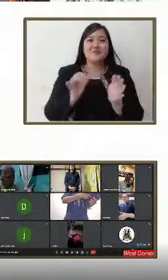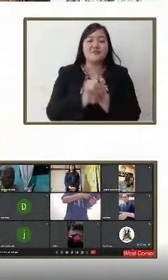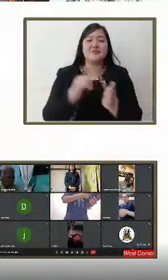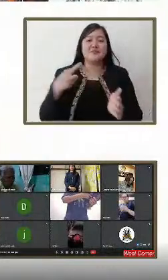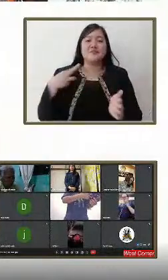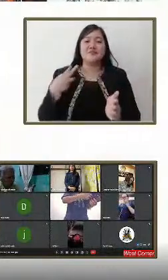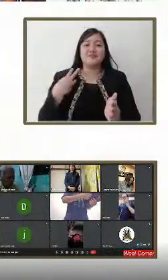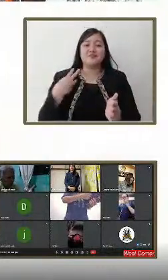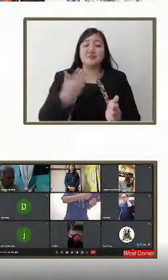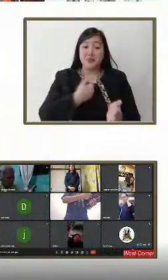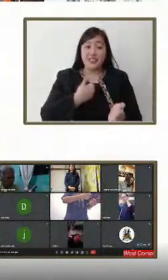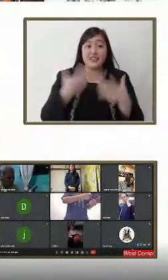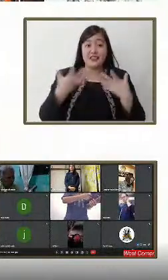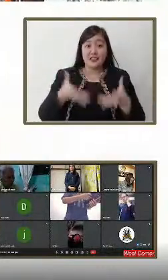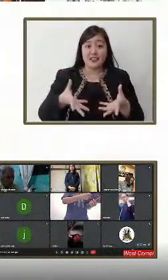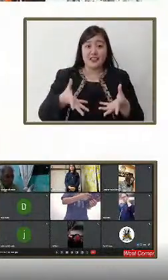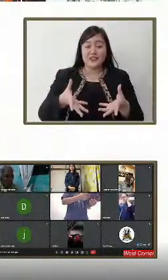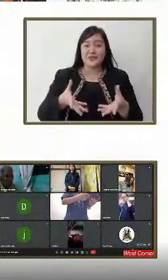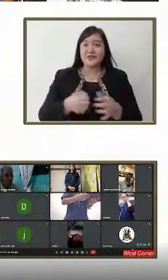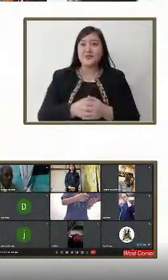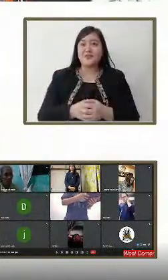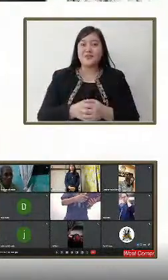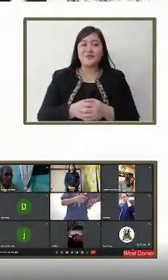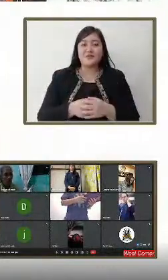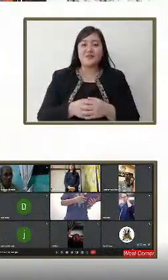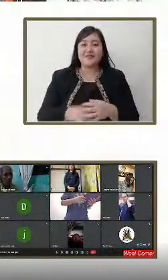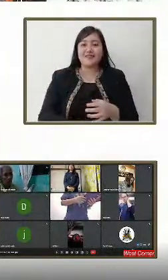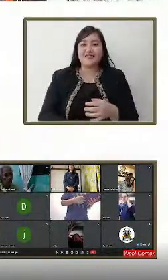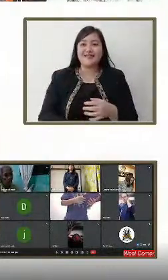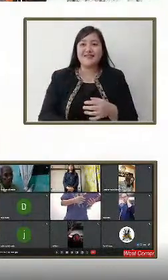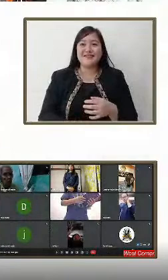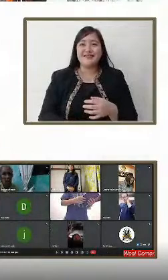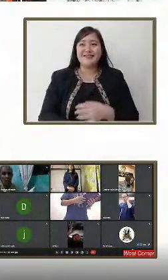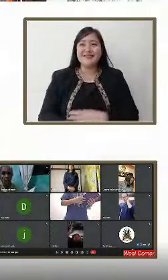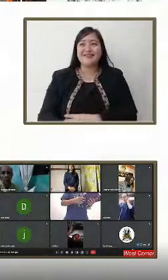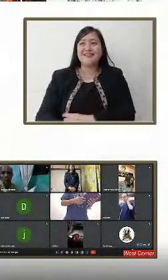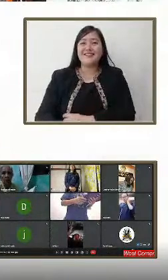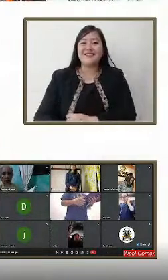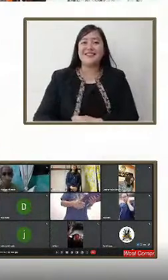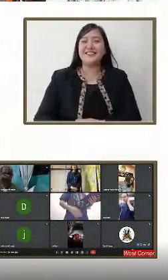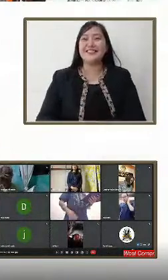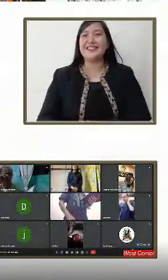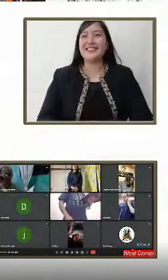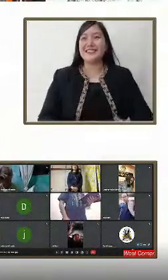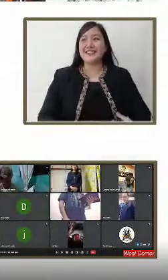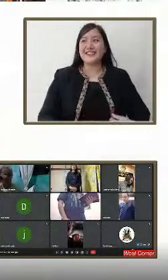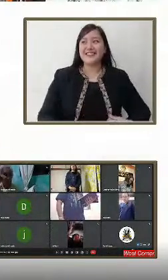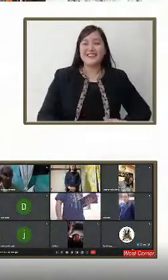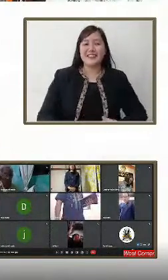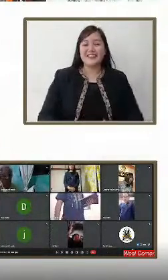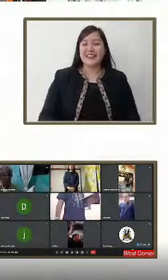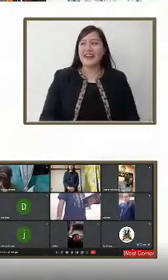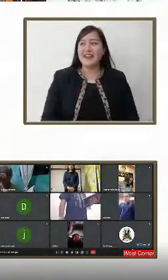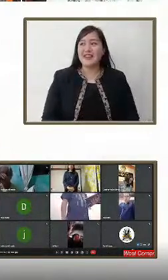iyong pulpito. Sige ho, at baka matalo ang kaso, eh, maupo tayo